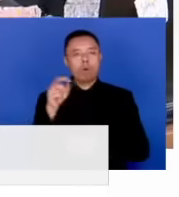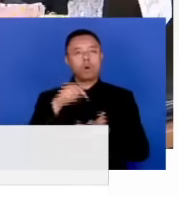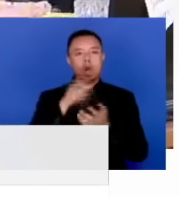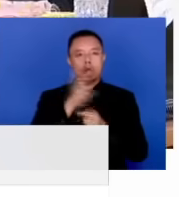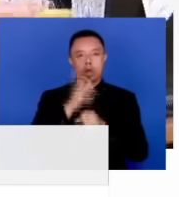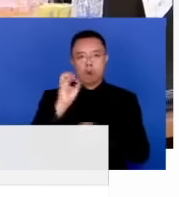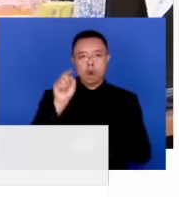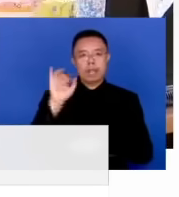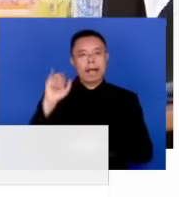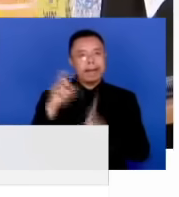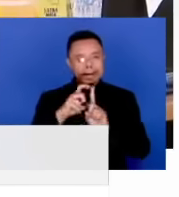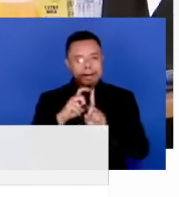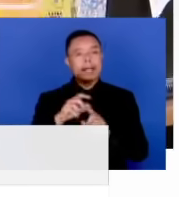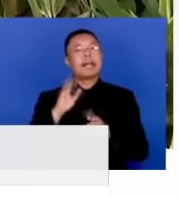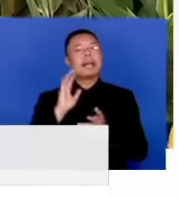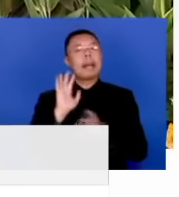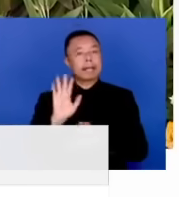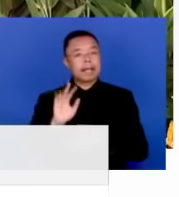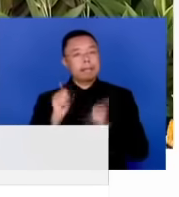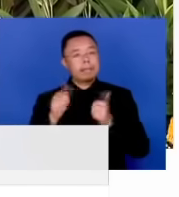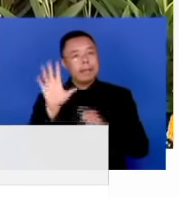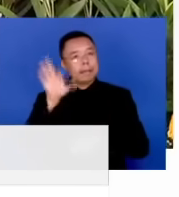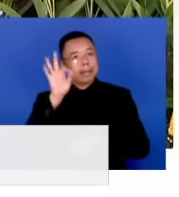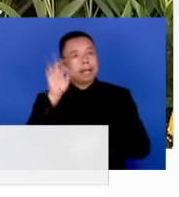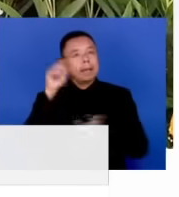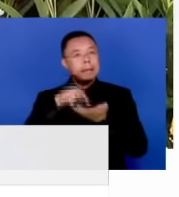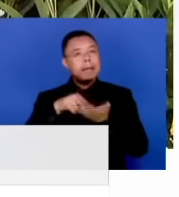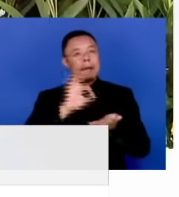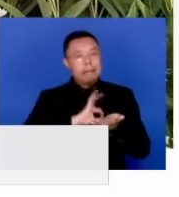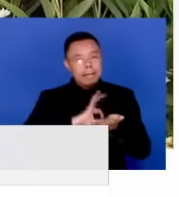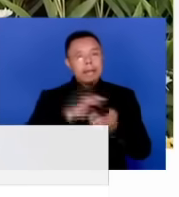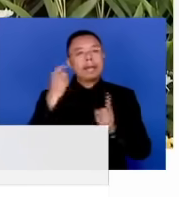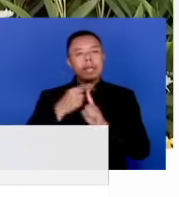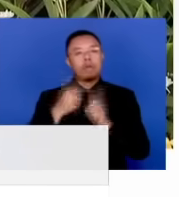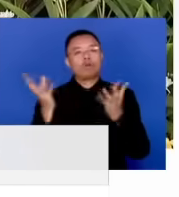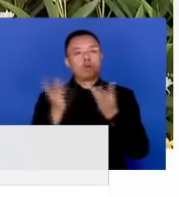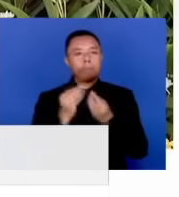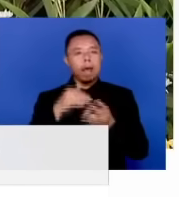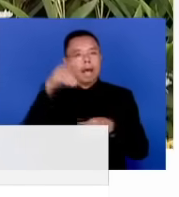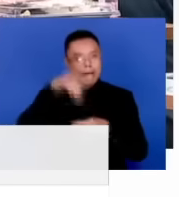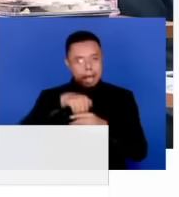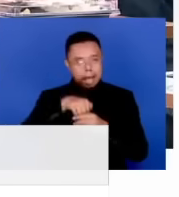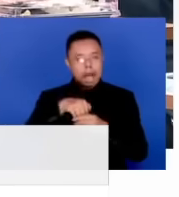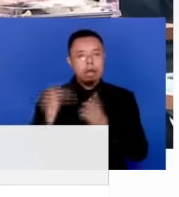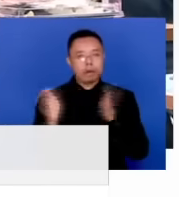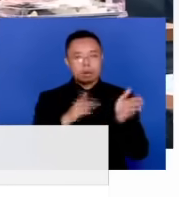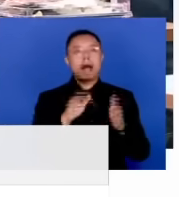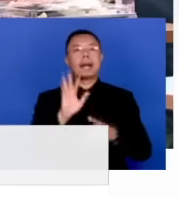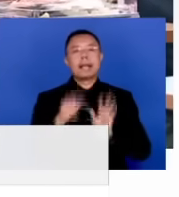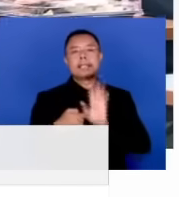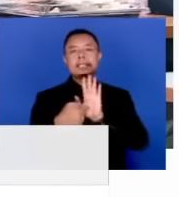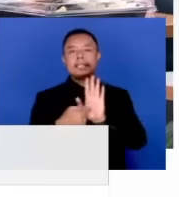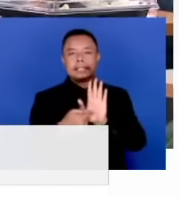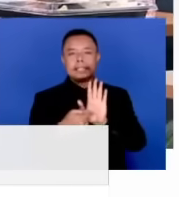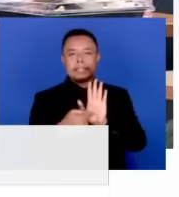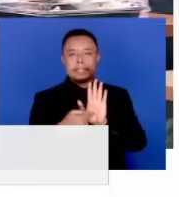2024.kpu.go.id, lalu dalam laman tersebut nanti Anda bisa memilih menu pilpres dan juga hitung suara. Selanjutnya situs KPU akan mengarahkan